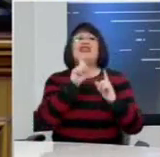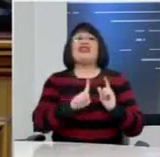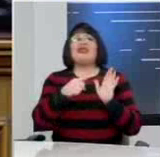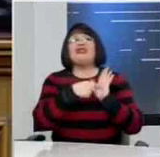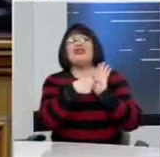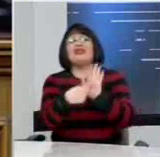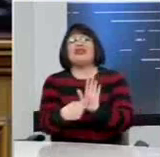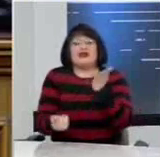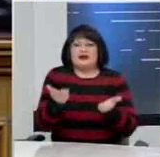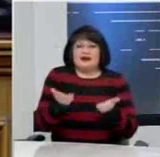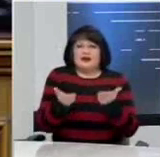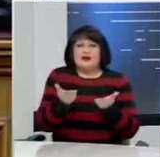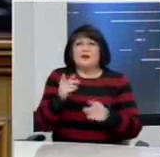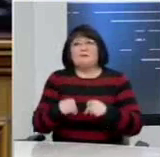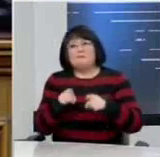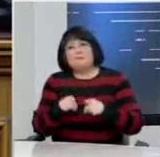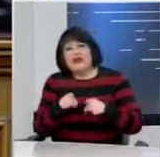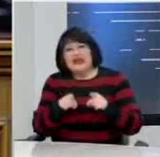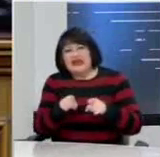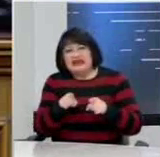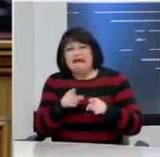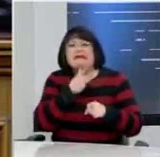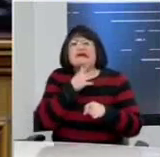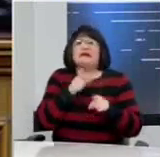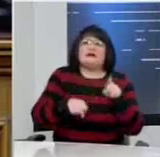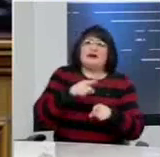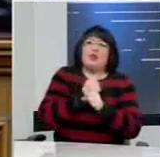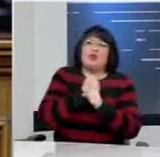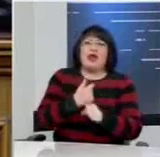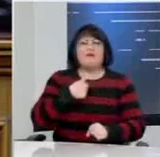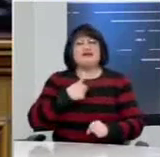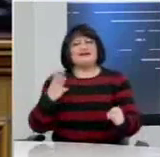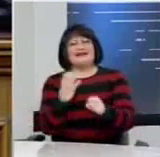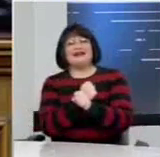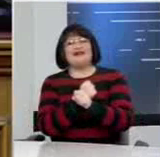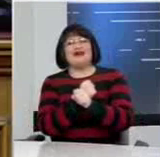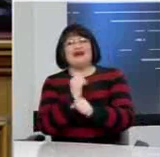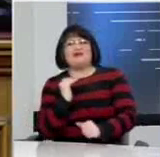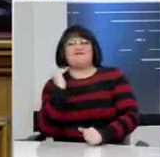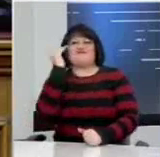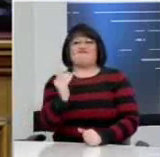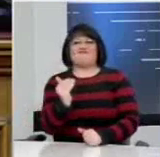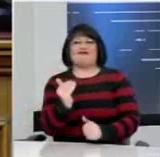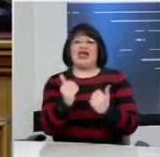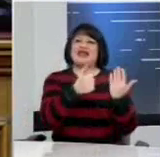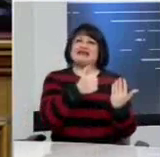ισοζυγίου μερικής και περιτροπής απασχόλησης, που εμείς καταφέραμε να το φτάσουμε στο